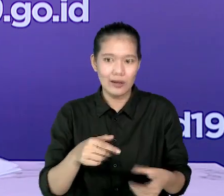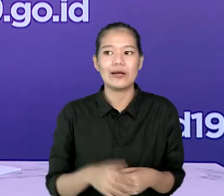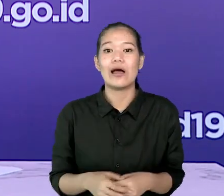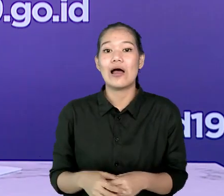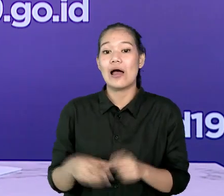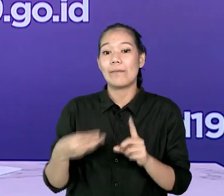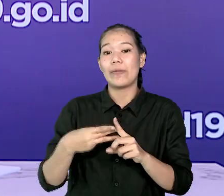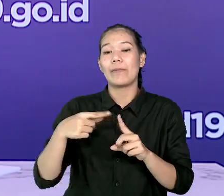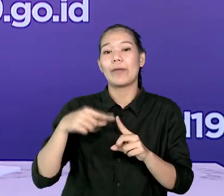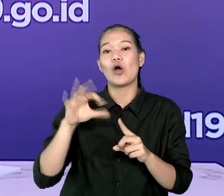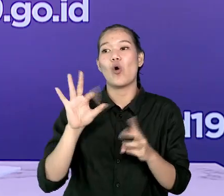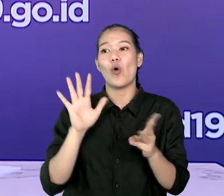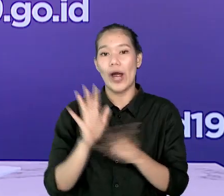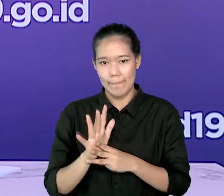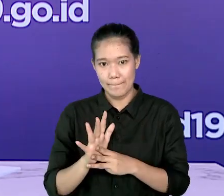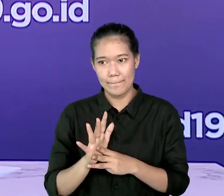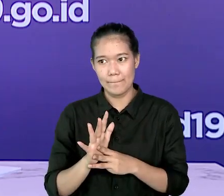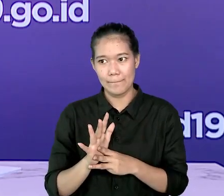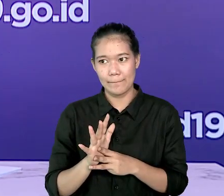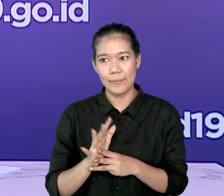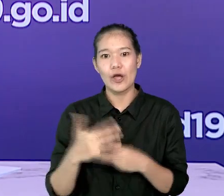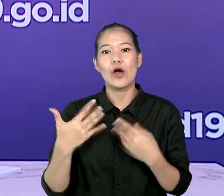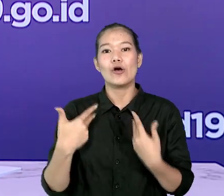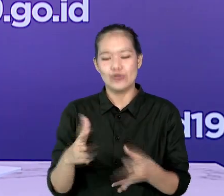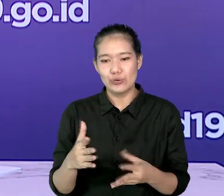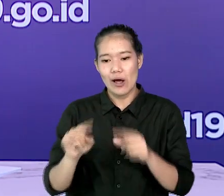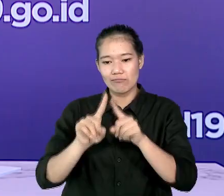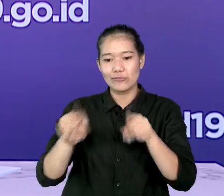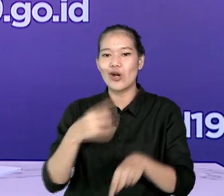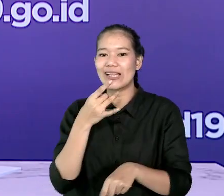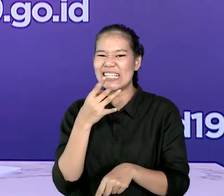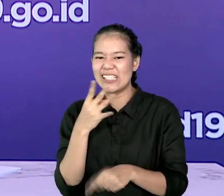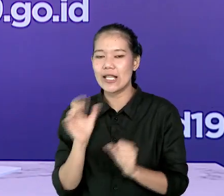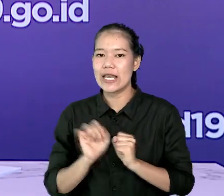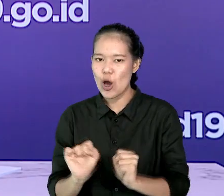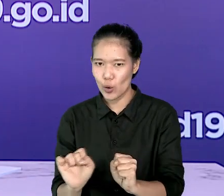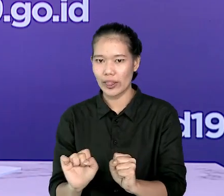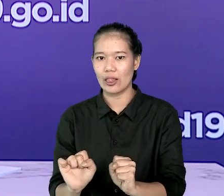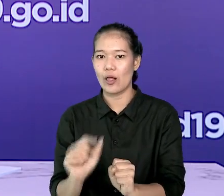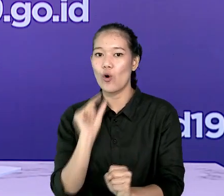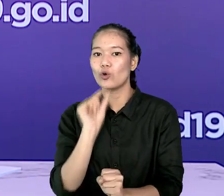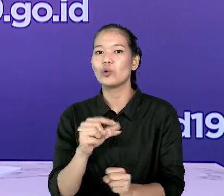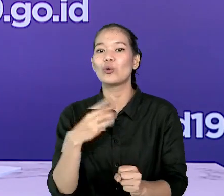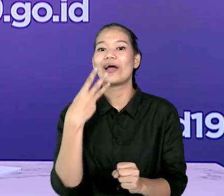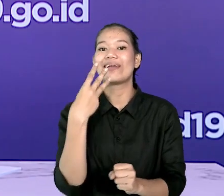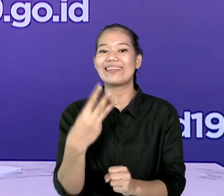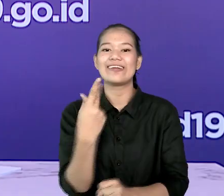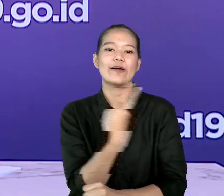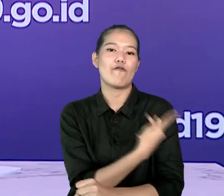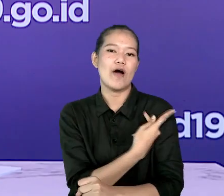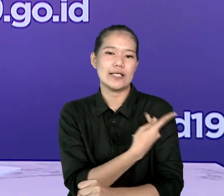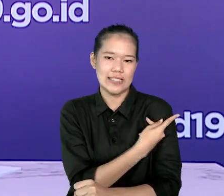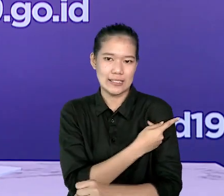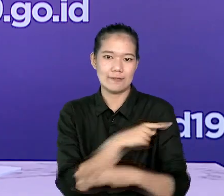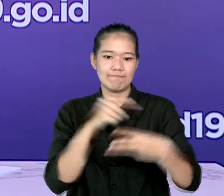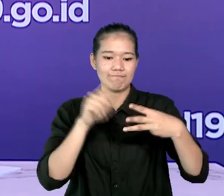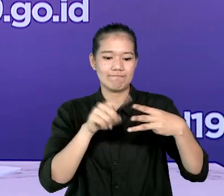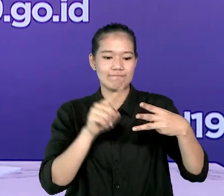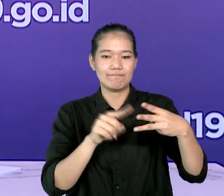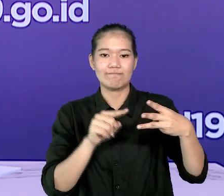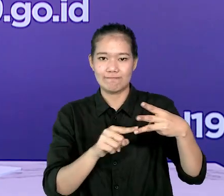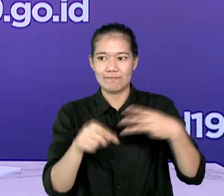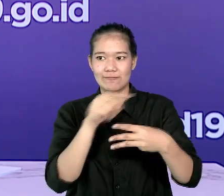Badan POM telah memberikan emergency use of authorization terhadap 3 vaksin COVID-19